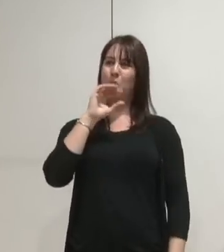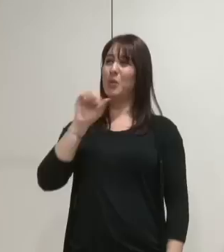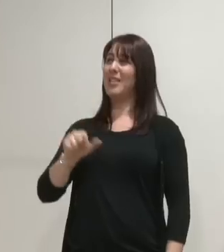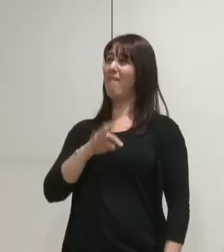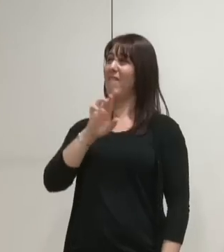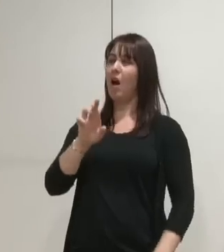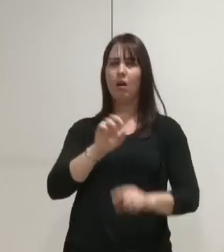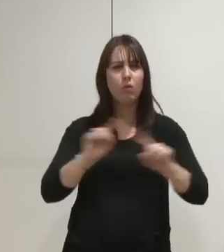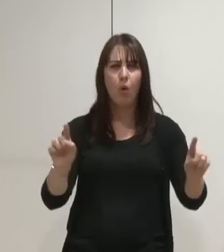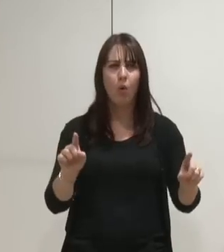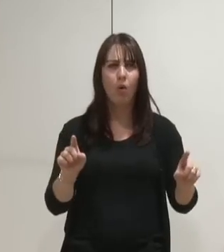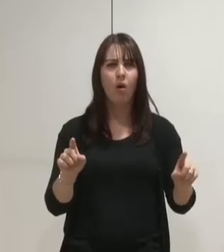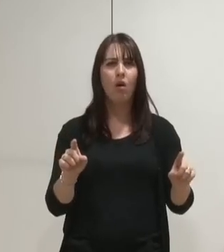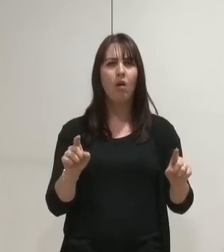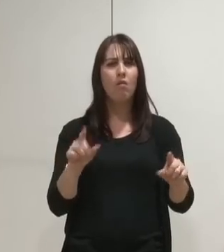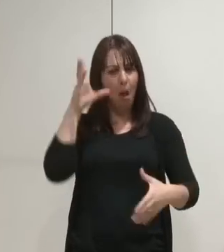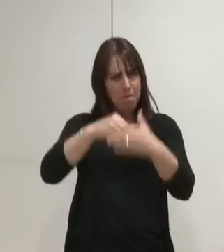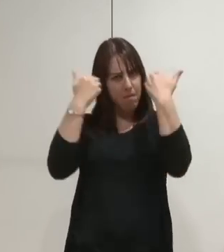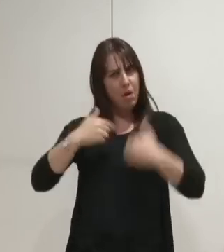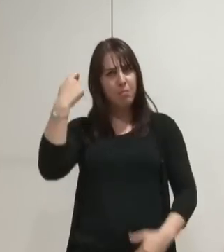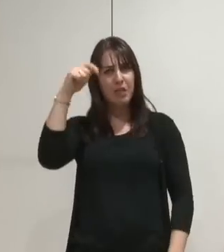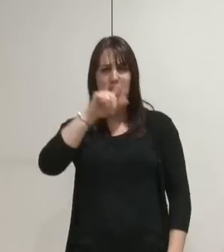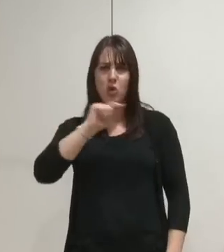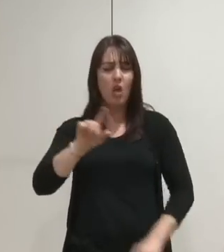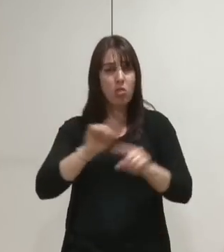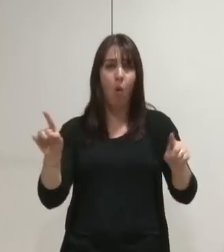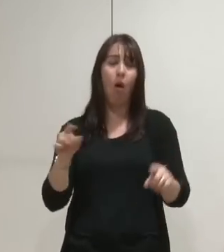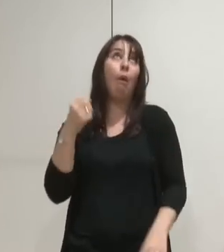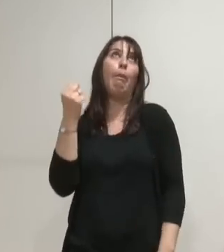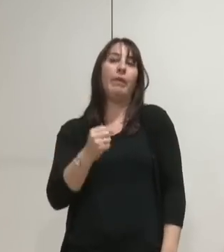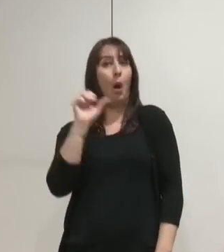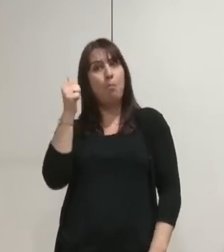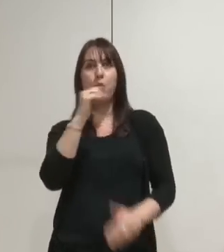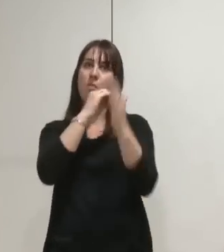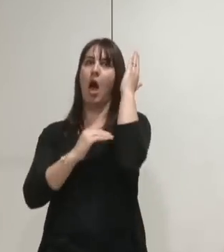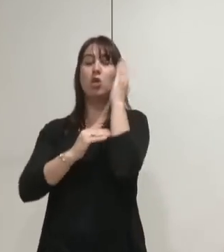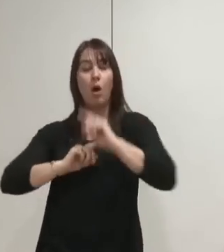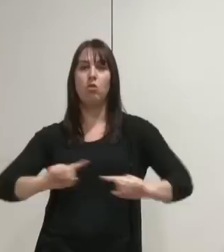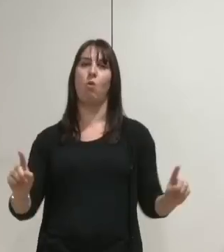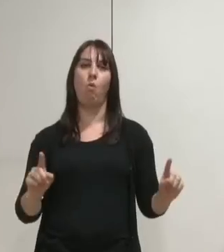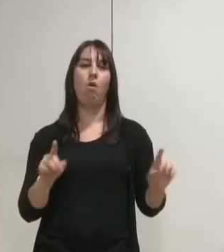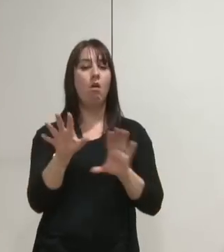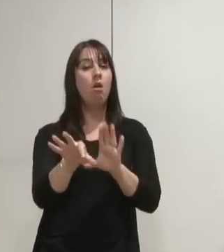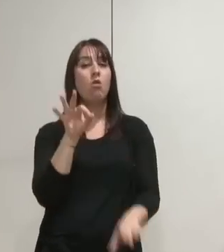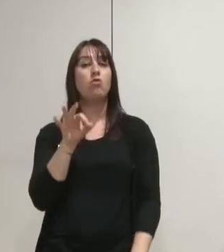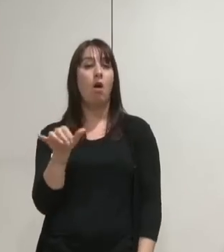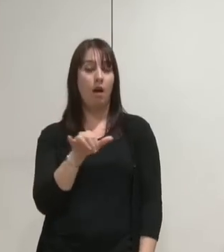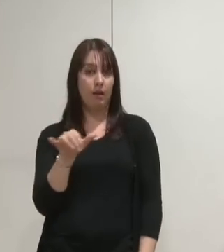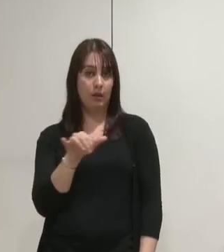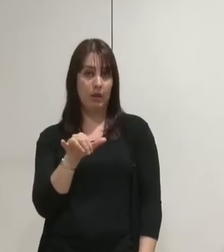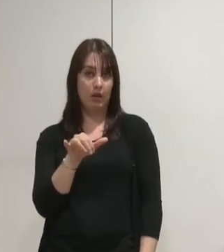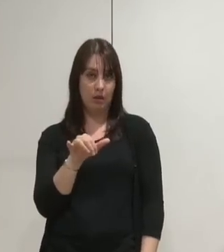Safar même pas en tant que président de G et encore moins en tant que premier adjoint ça é un choix porté par